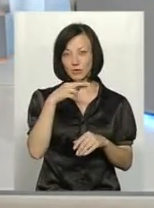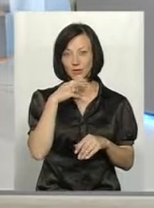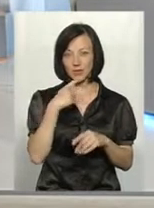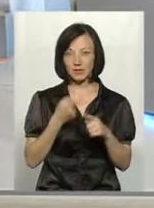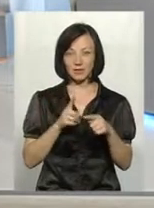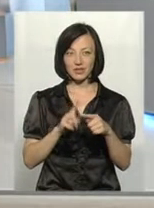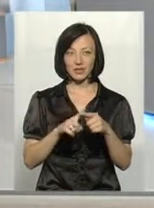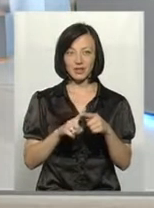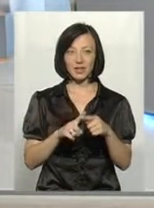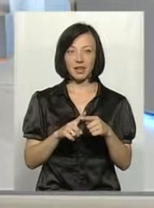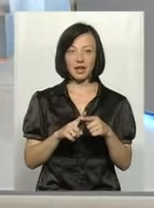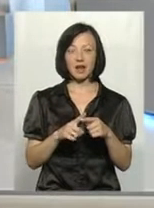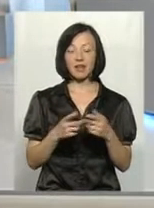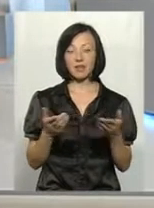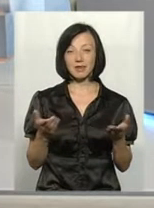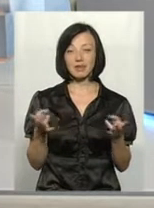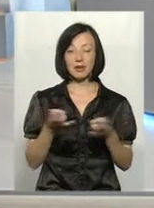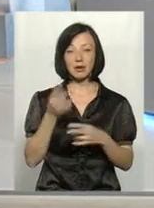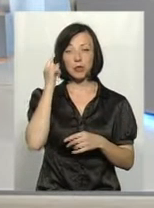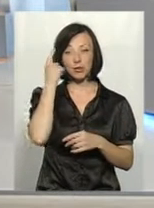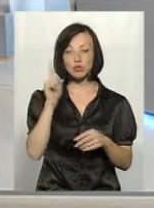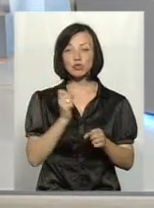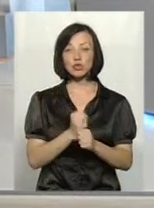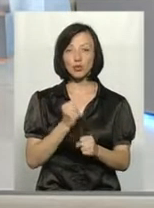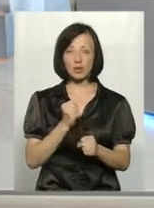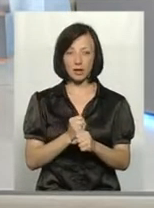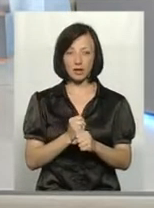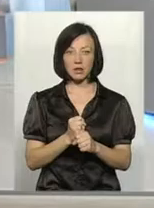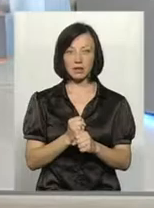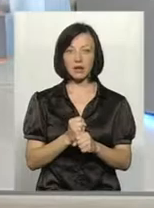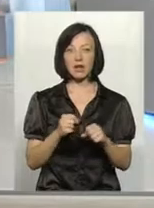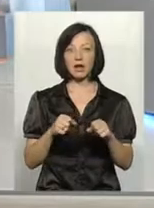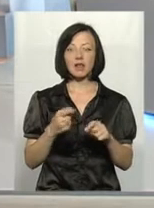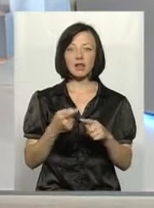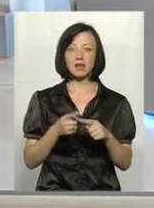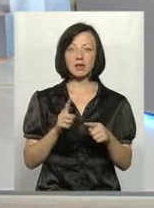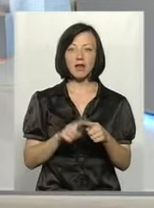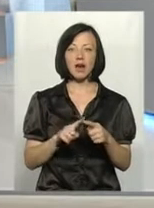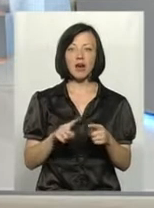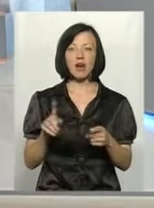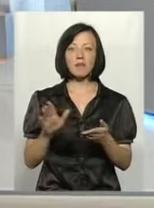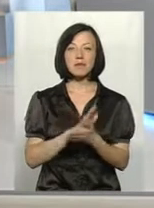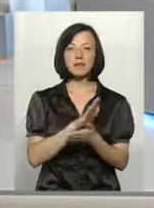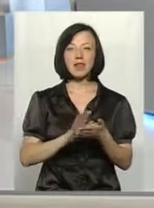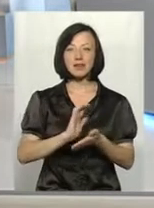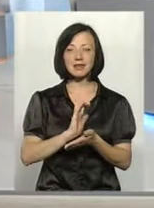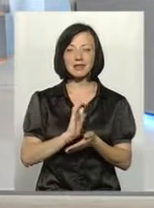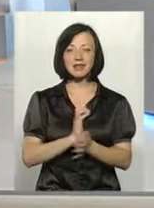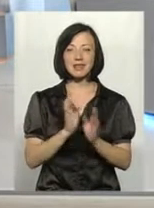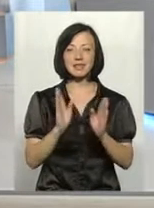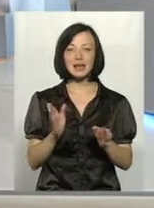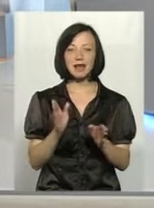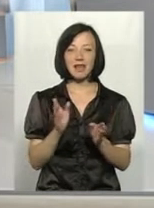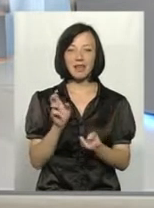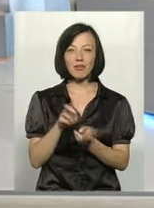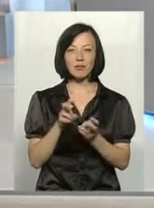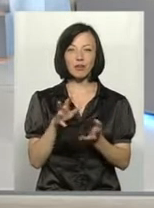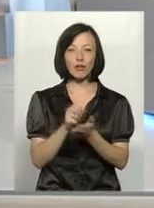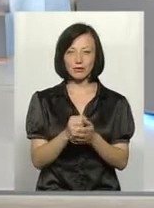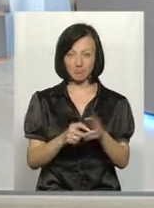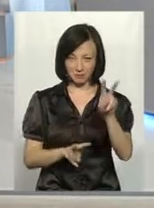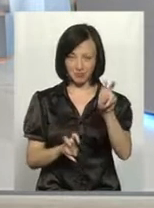дав цукерку пусту? Тому треба думати, що робити, знаєте, дармові сир тільки мишоловці. Є певні реалії, скільки землі треба дати, скільки